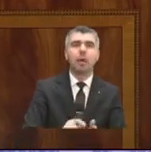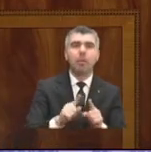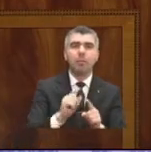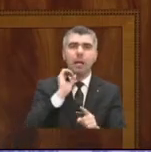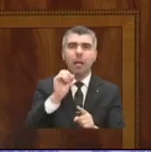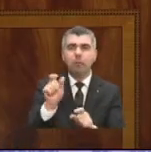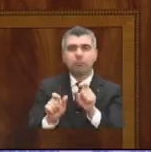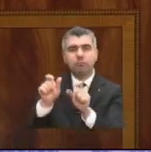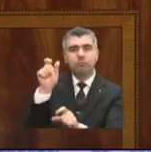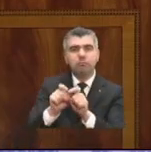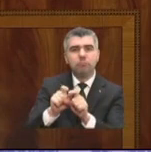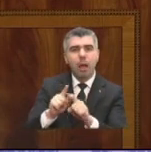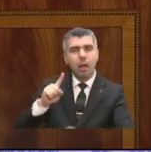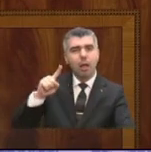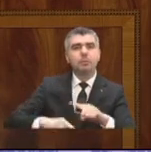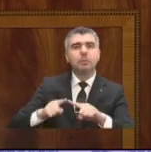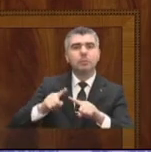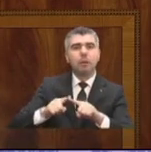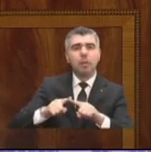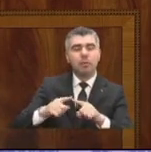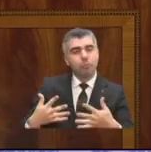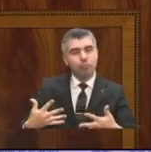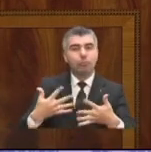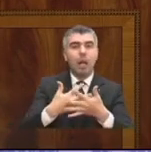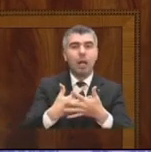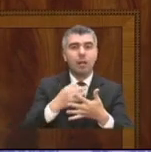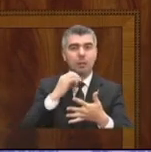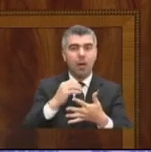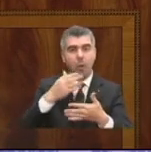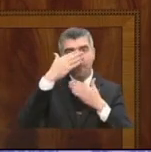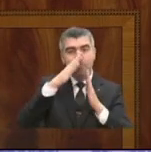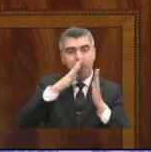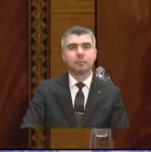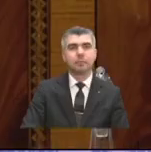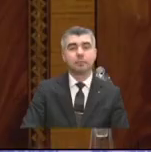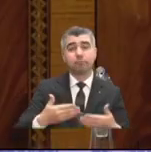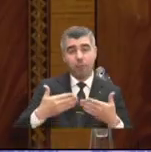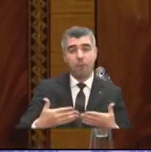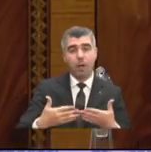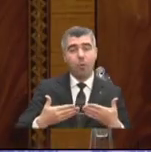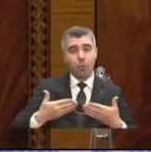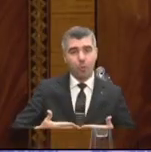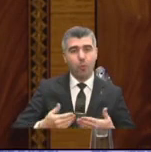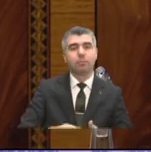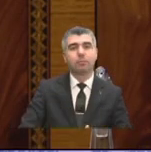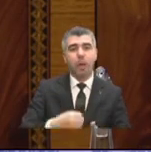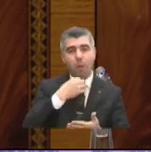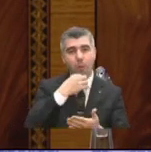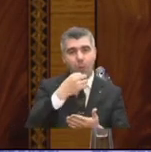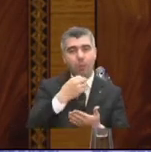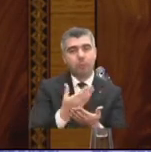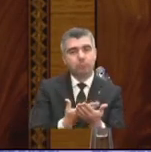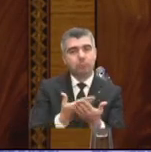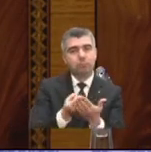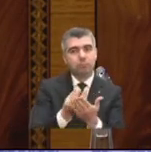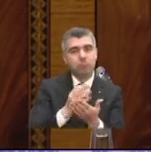يطق في الاداء البرلماني لان مع الاسف ما غاديش نبخصو العمل البرلماني ولكن مثلا